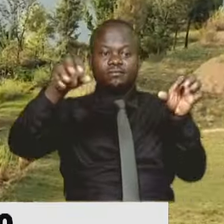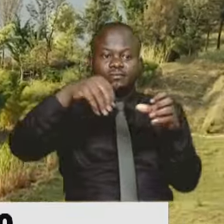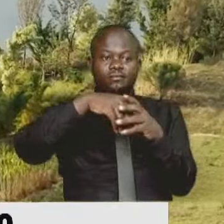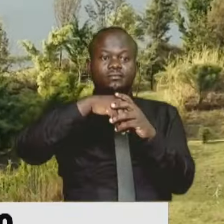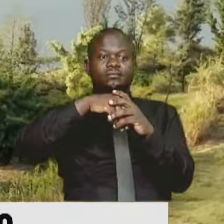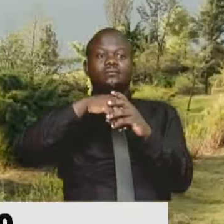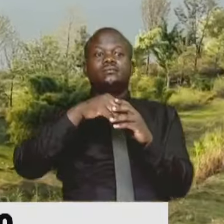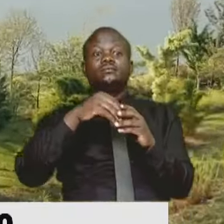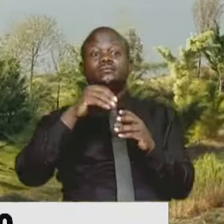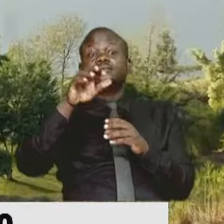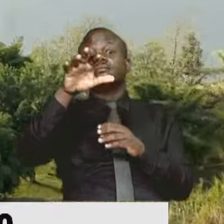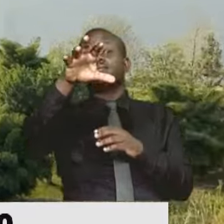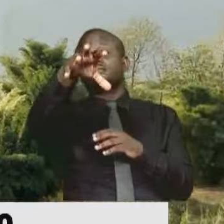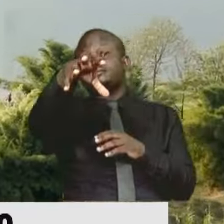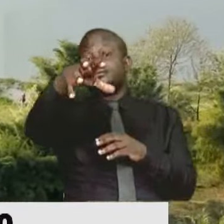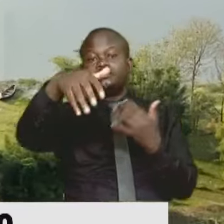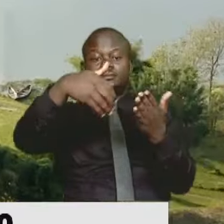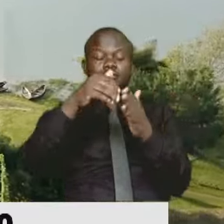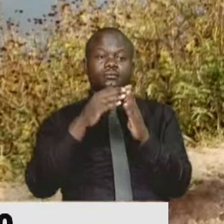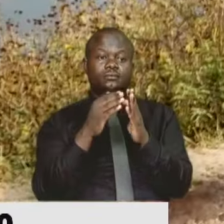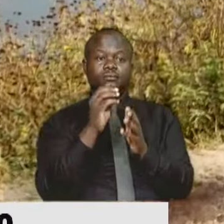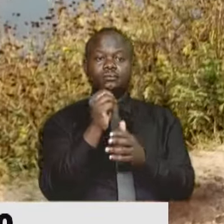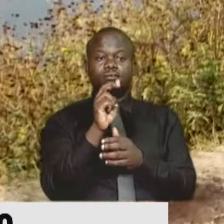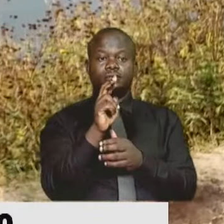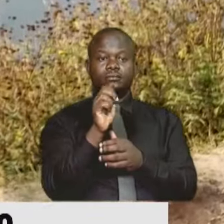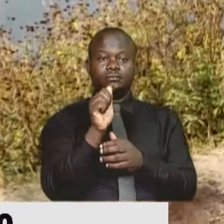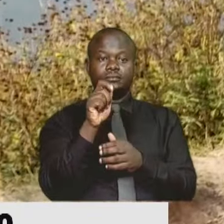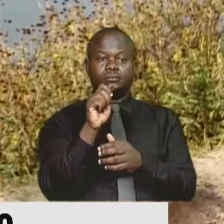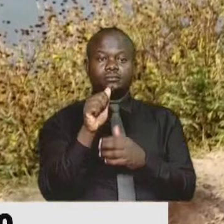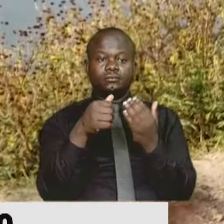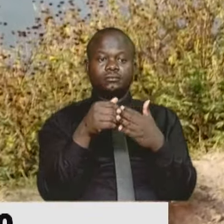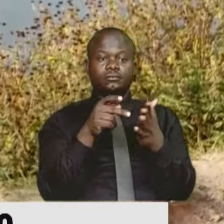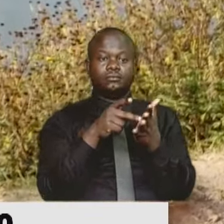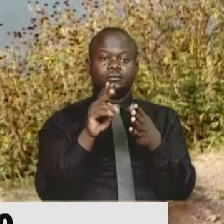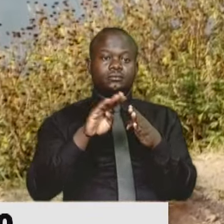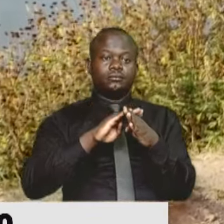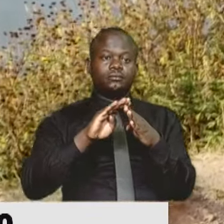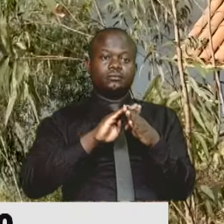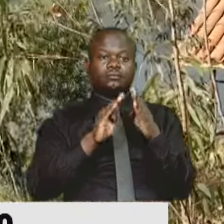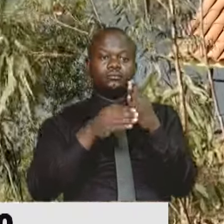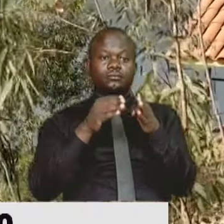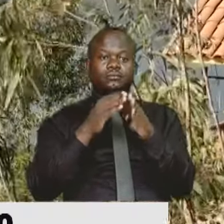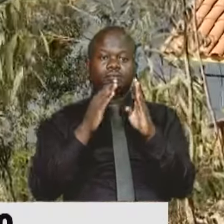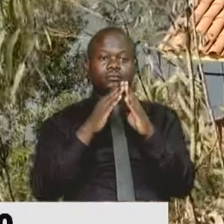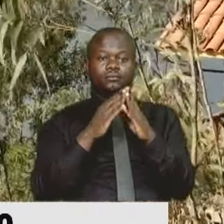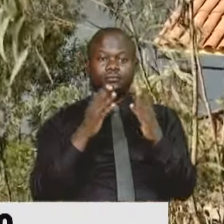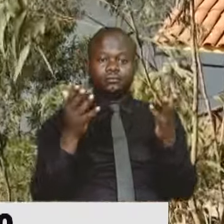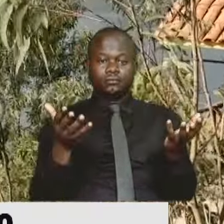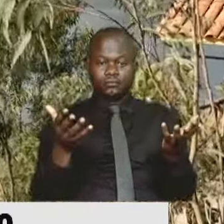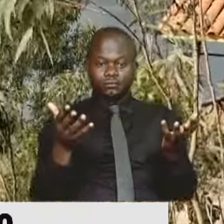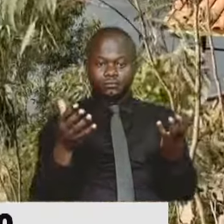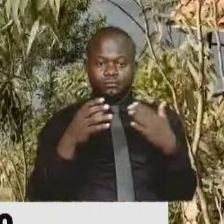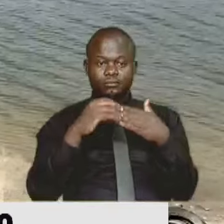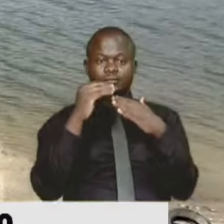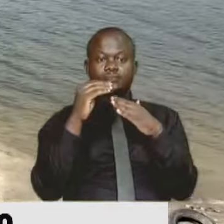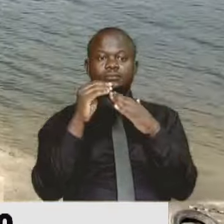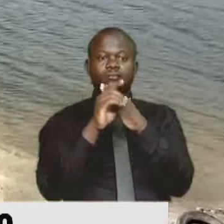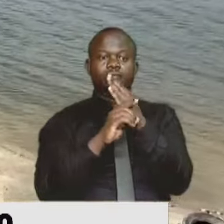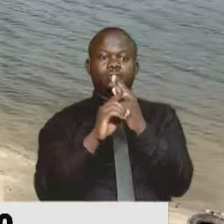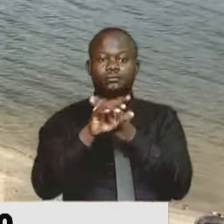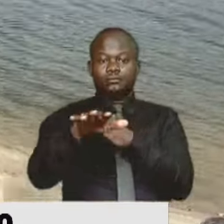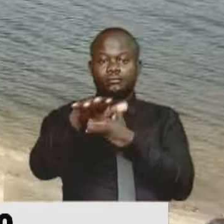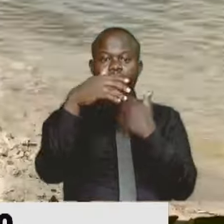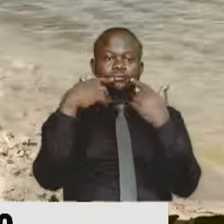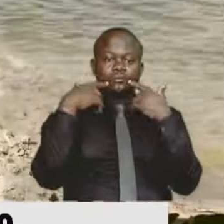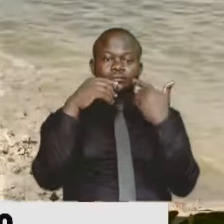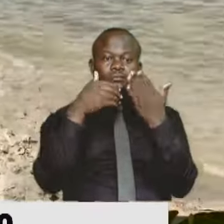ari hariya hakurya ukajya mu mudugudu wa Butati, hose haguzwe n'umushoramari ugiye kubaka umujyi. Umuyobozi w'akarere ka Musanze Nsengimana Claudie avuga ko